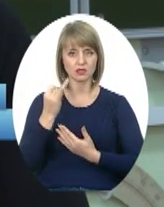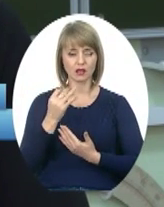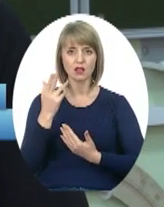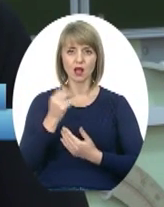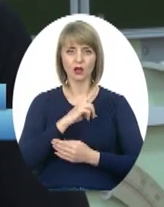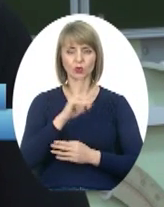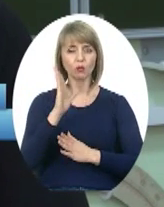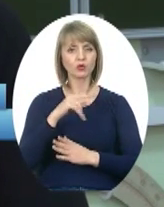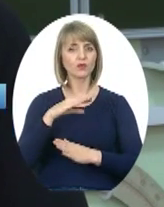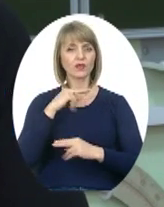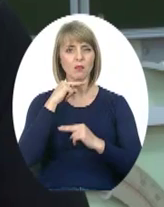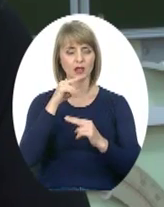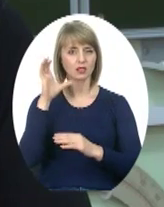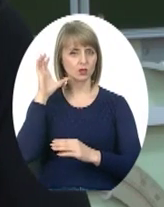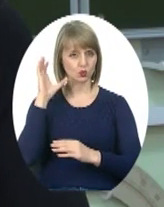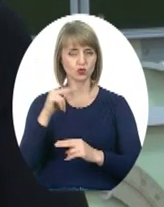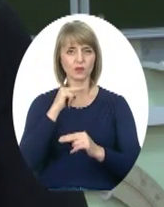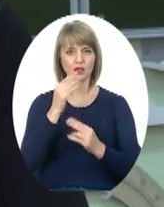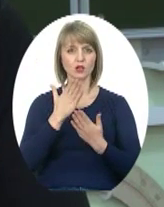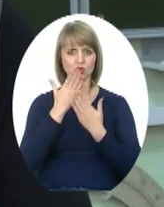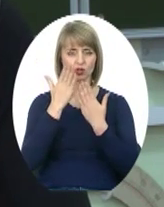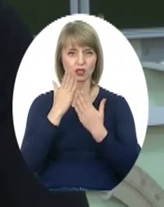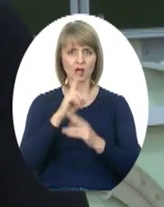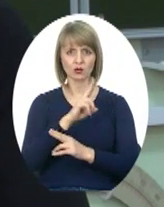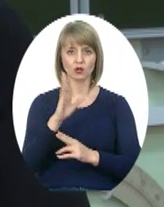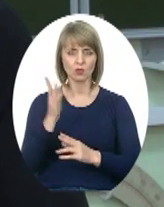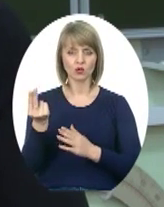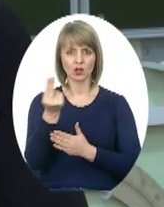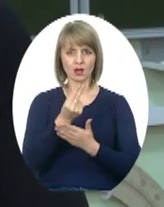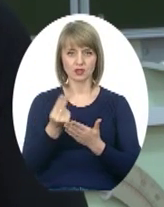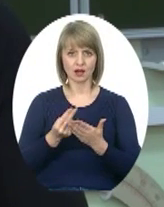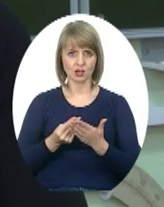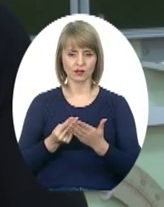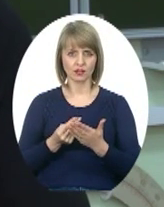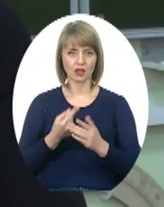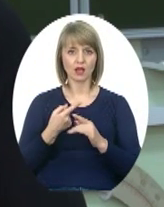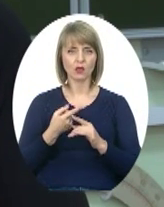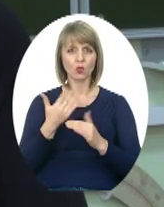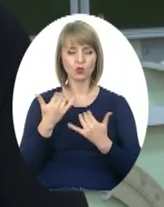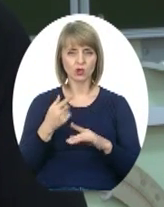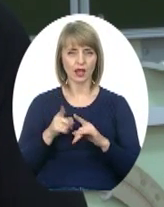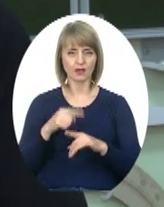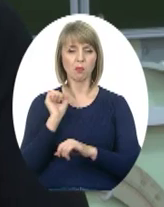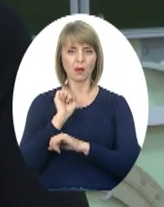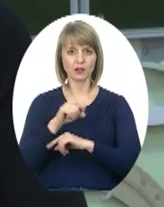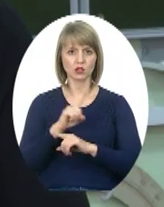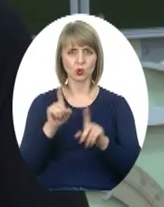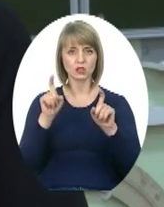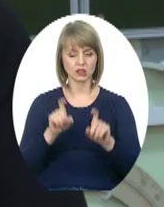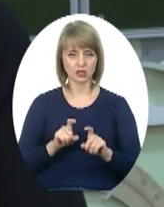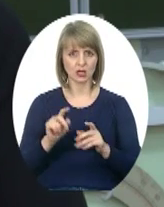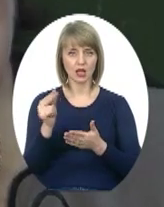Да, кто-то будет внимательно слушать, кто-то будет внимательно читать, а кто-то в это время просто будет раскрашивать рисунок. И уже это победа, что он